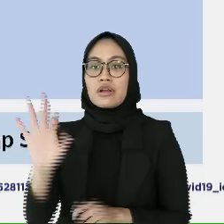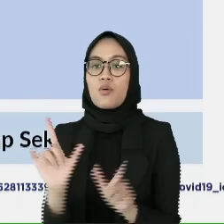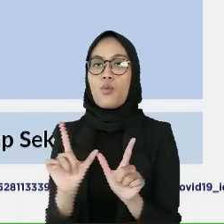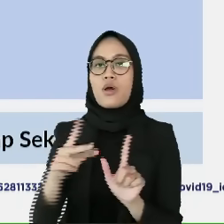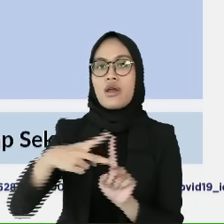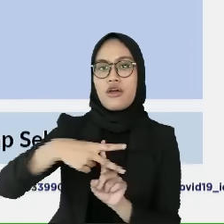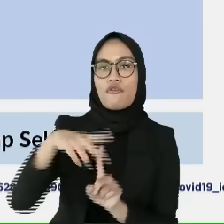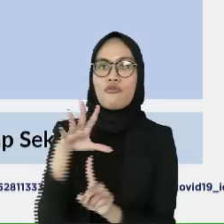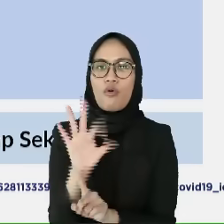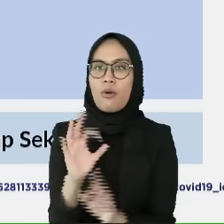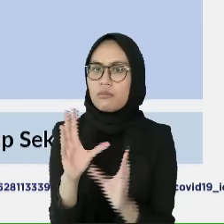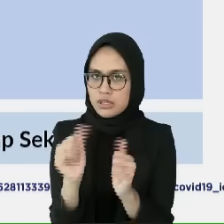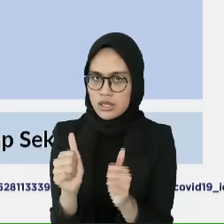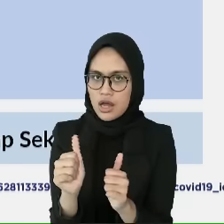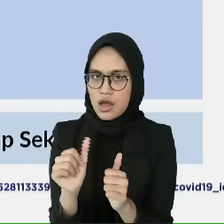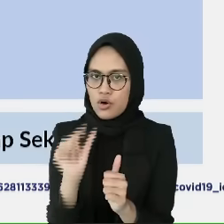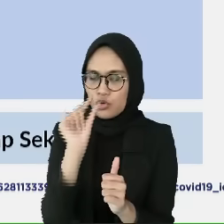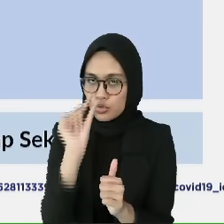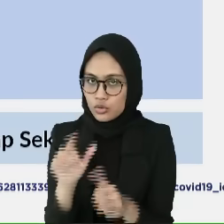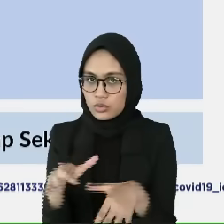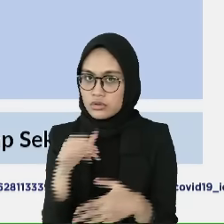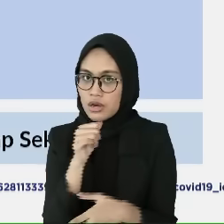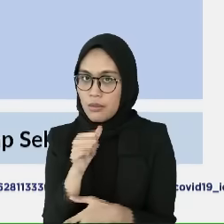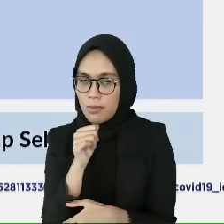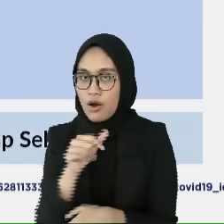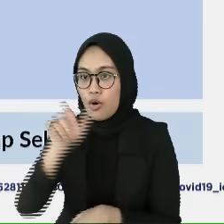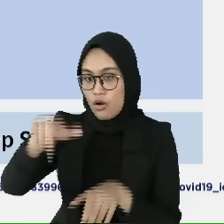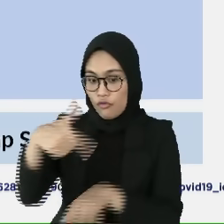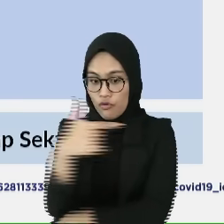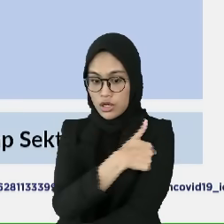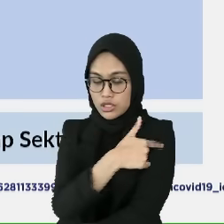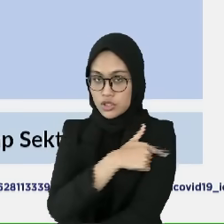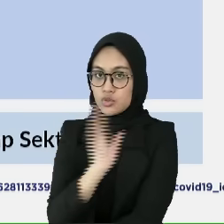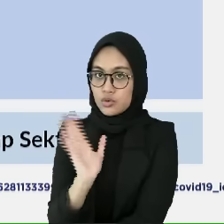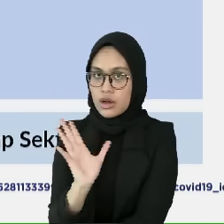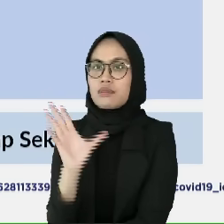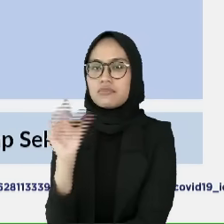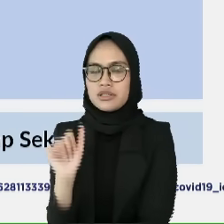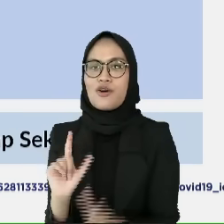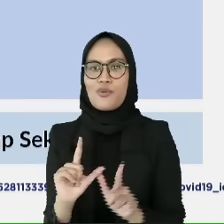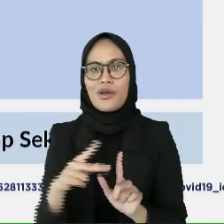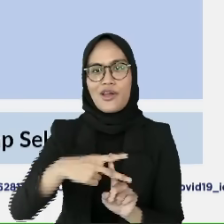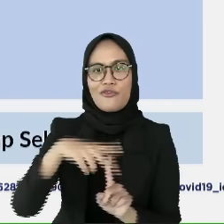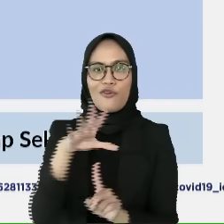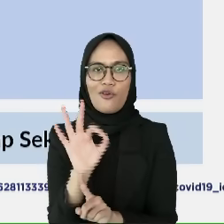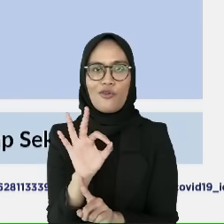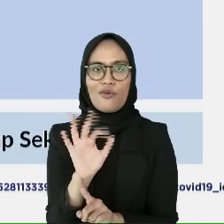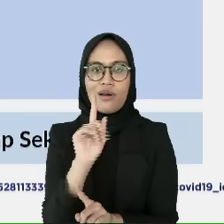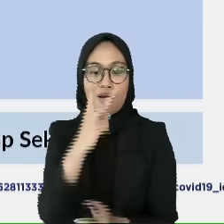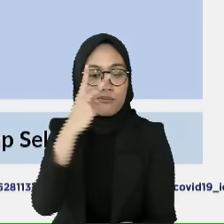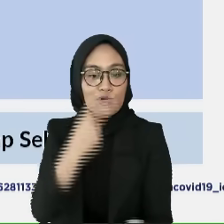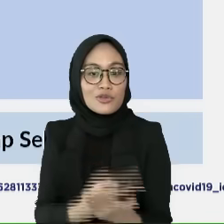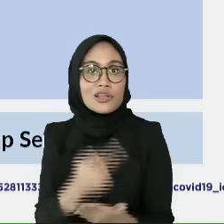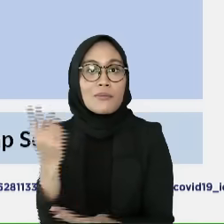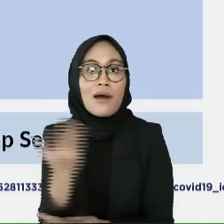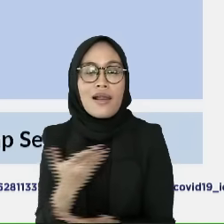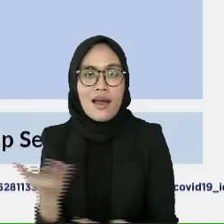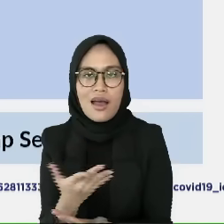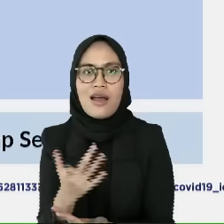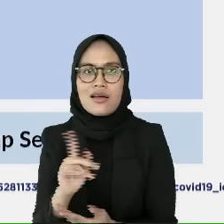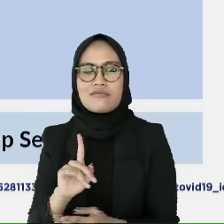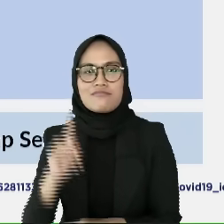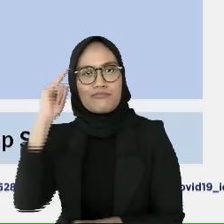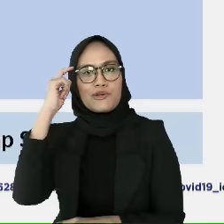yang sudah divaksin dan wajib screening saat keluar dan masuk menggunakan Peduli Lindungi. Sedangkan